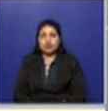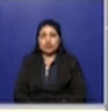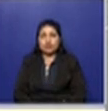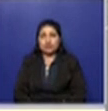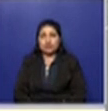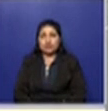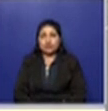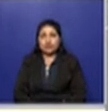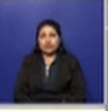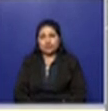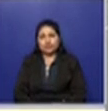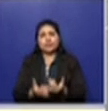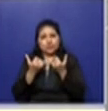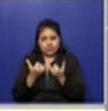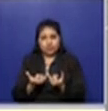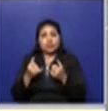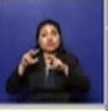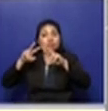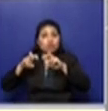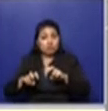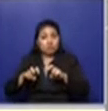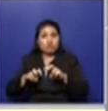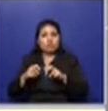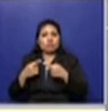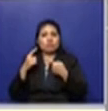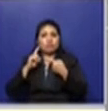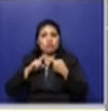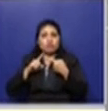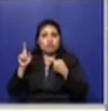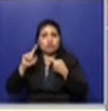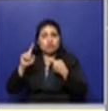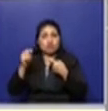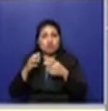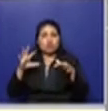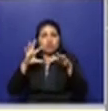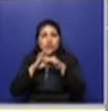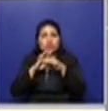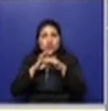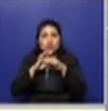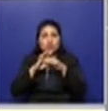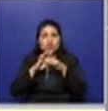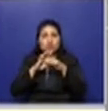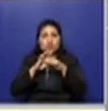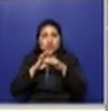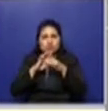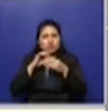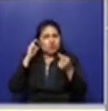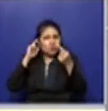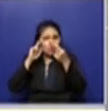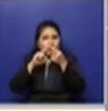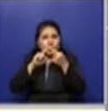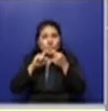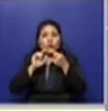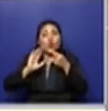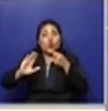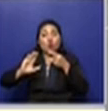สิ่งแรกที่เราเข้าไปศึกษาก็คือศึกษาเรื่องวัตถุประสงค์ขององ